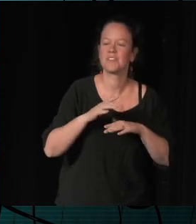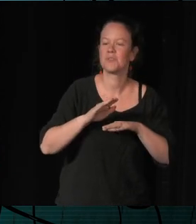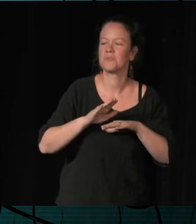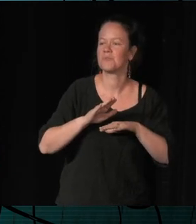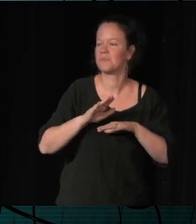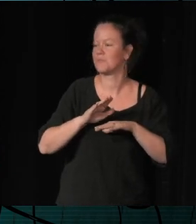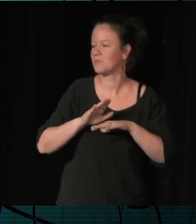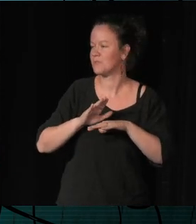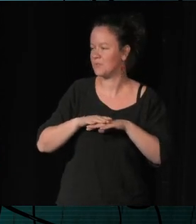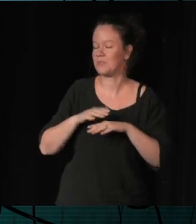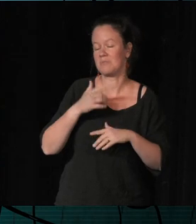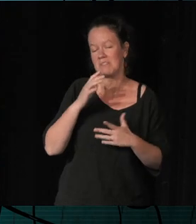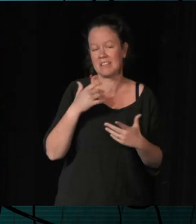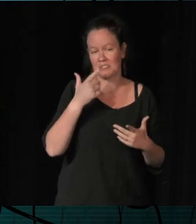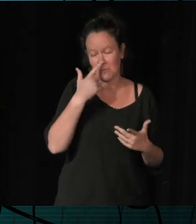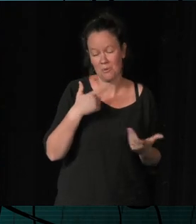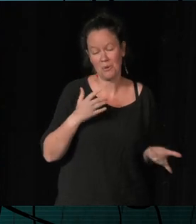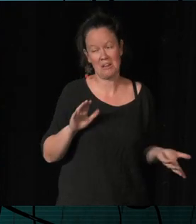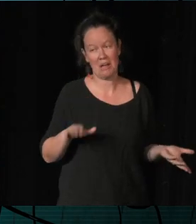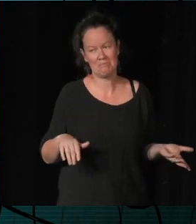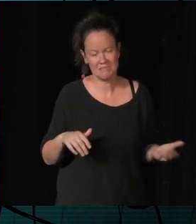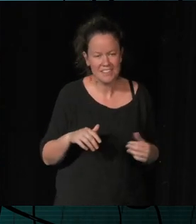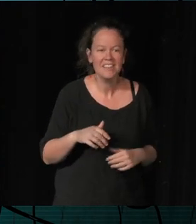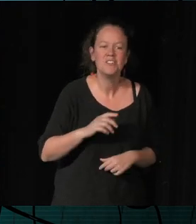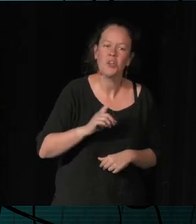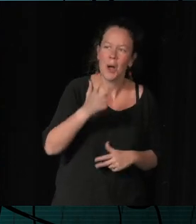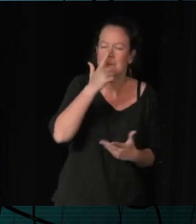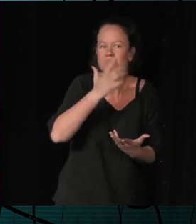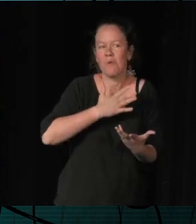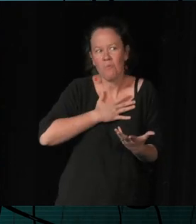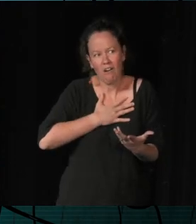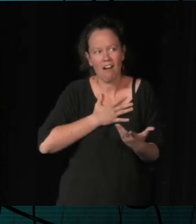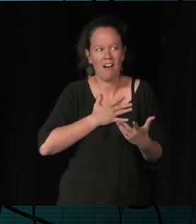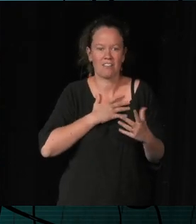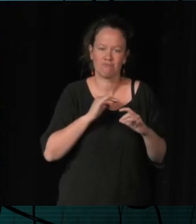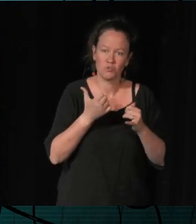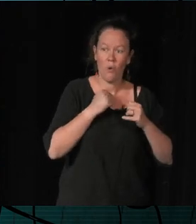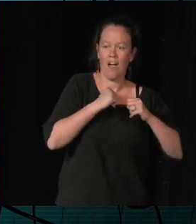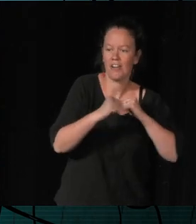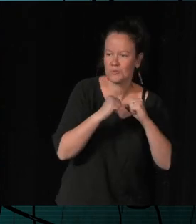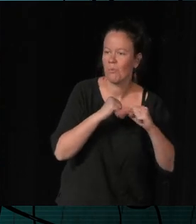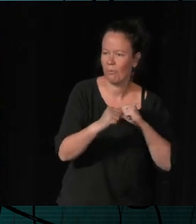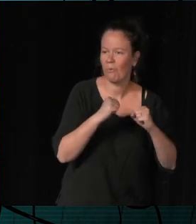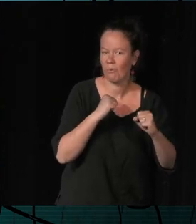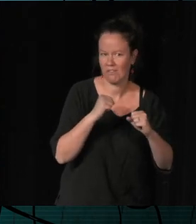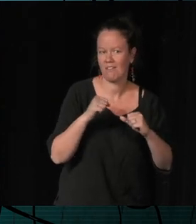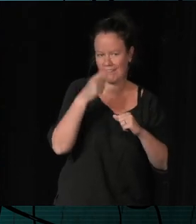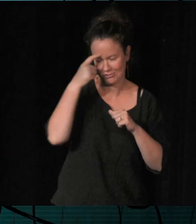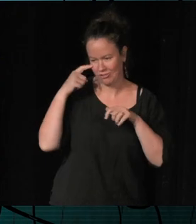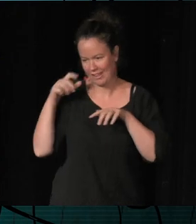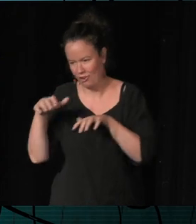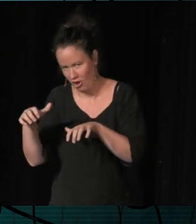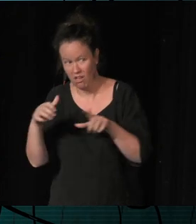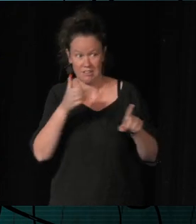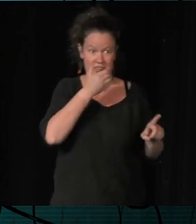l'air snob du tout, mais c'est quand même plus des jeux d'action... Alors, on est sur un autre registre. Voilà, que Silent Hill. Surtout depuis le 4. Oui,